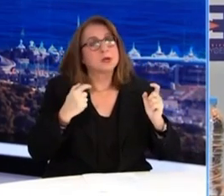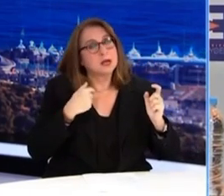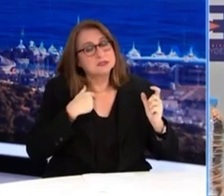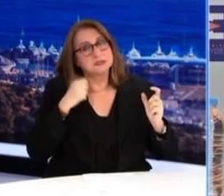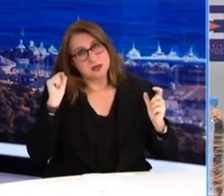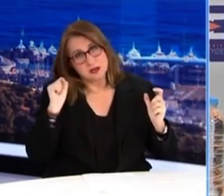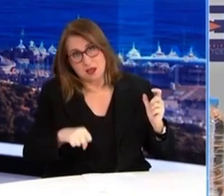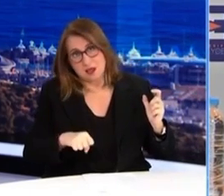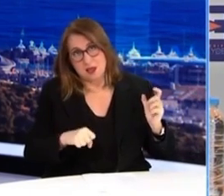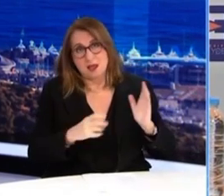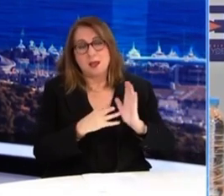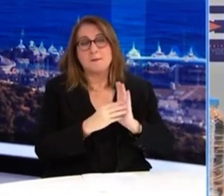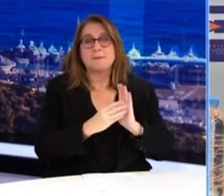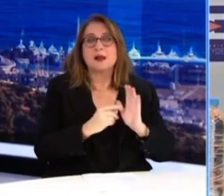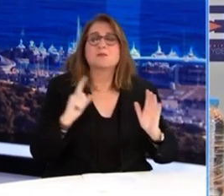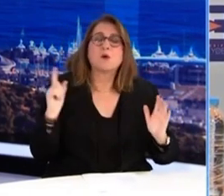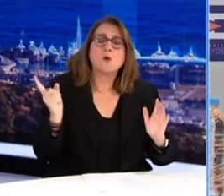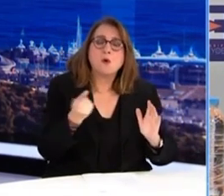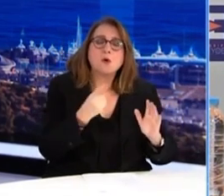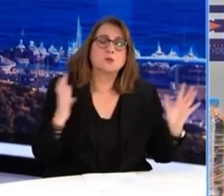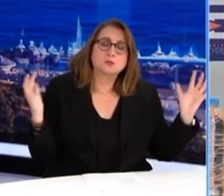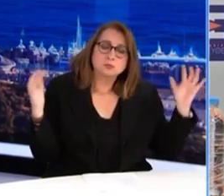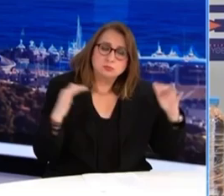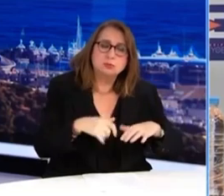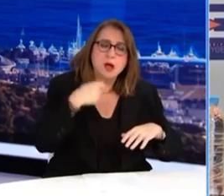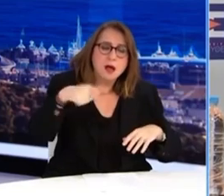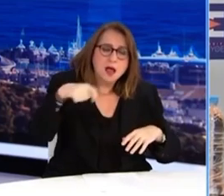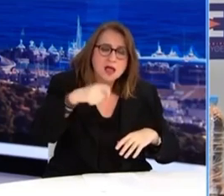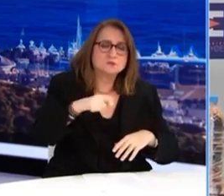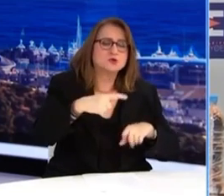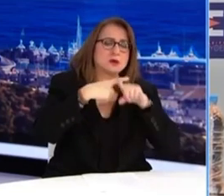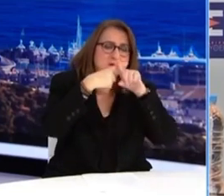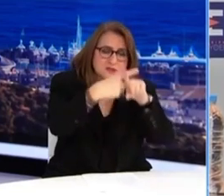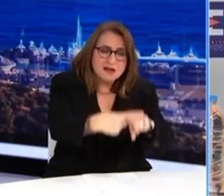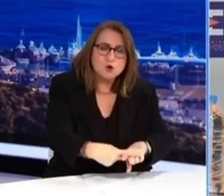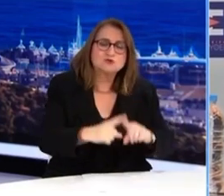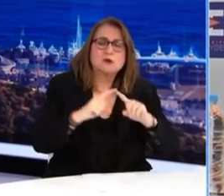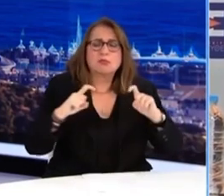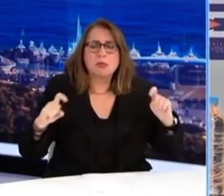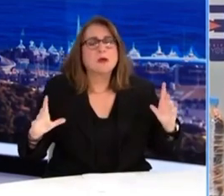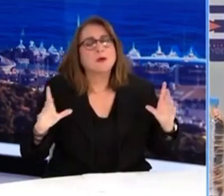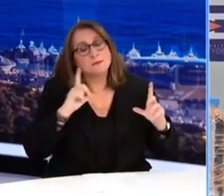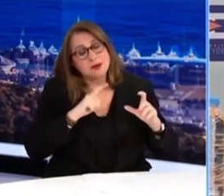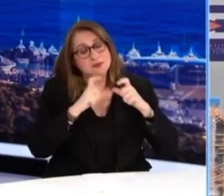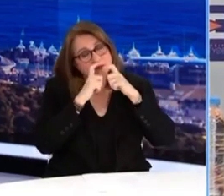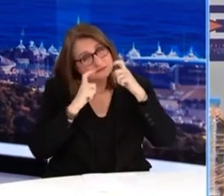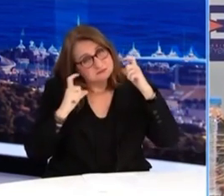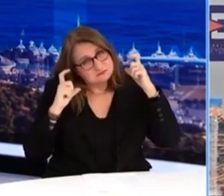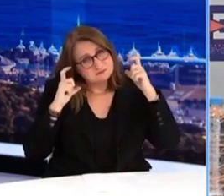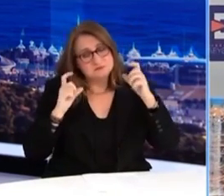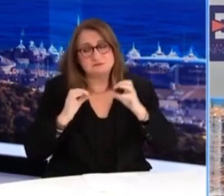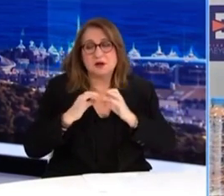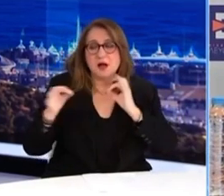να χρησιμοποιούν μάσκα υψηλής προστασίας ή διπλή μάσκα σε όποιες και να κρατούν